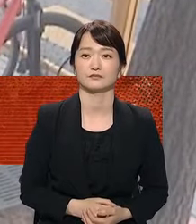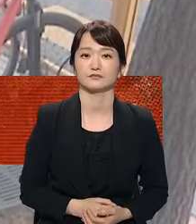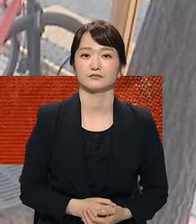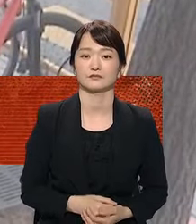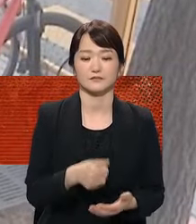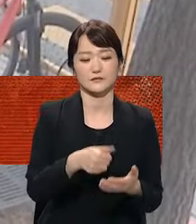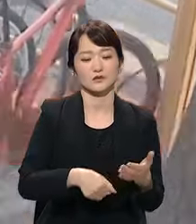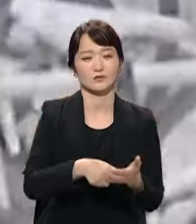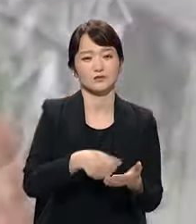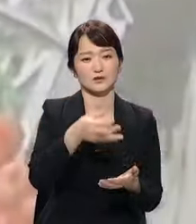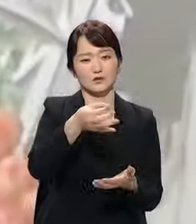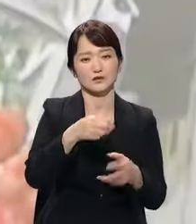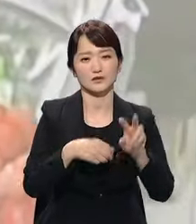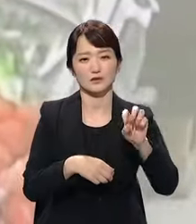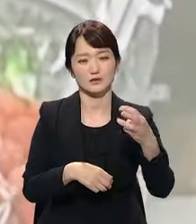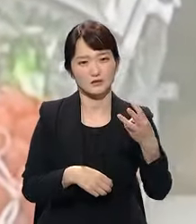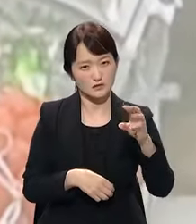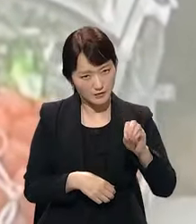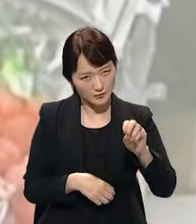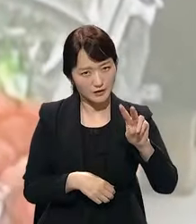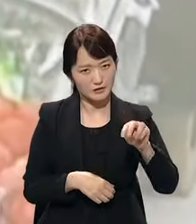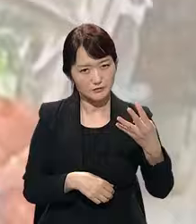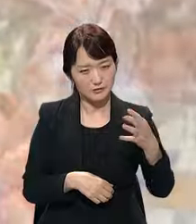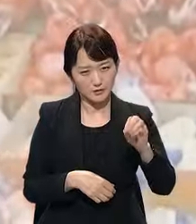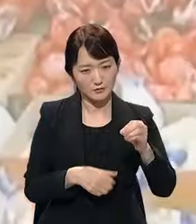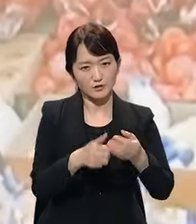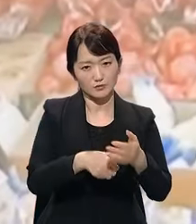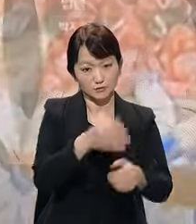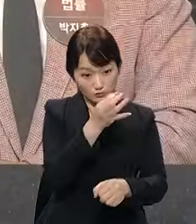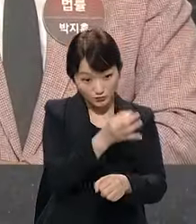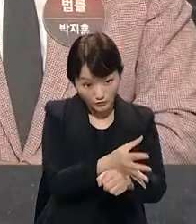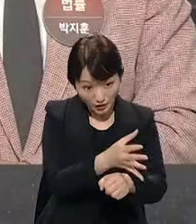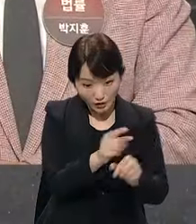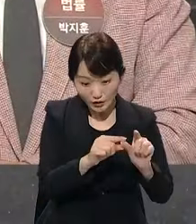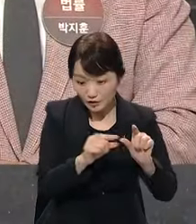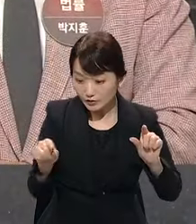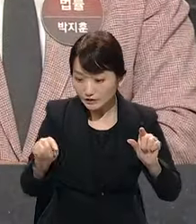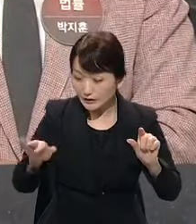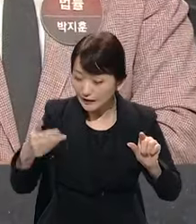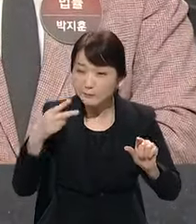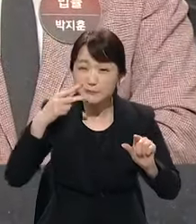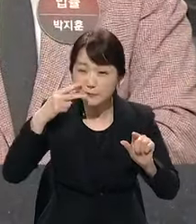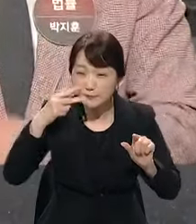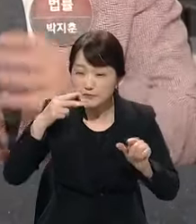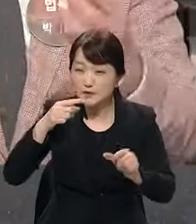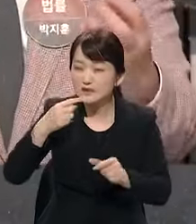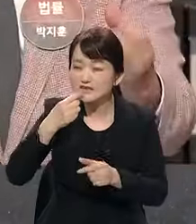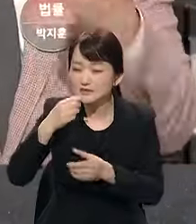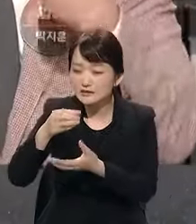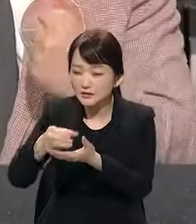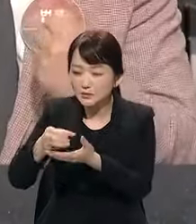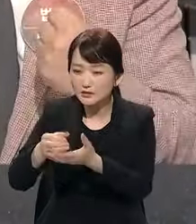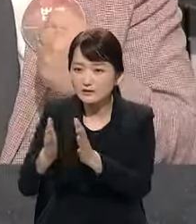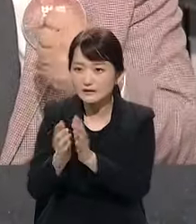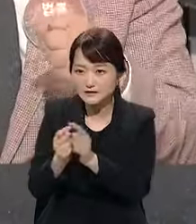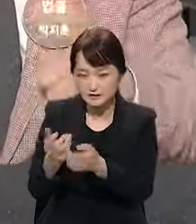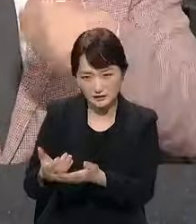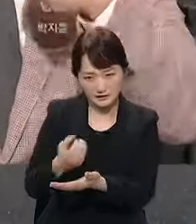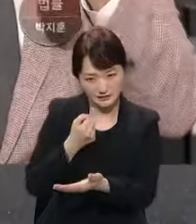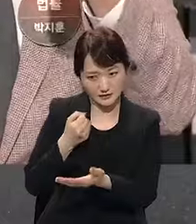이상의 24만 원 정도 되는 물건을 구매를 한 다음에 그중에 좀 가벼운 거, 담배라든지 뭐 종이컵들은 내가 직접 가져갈